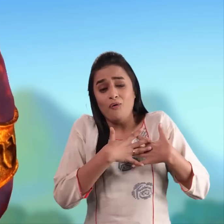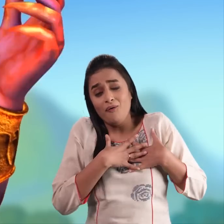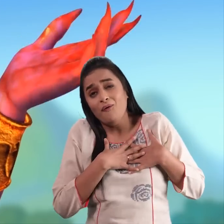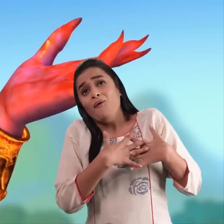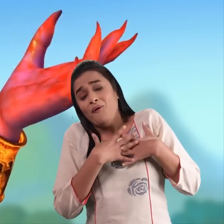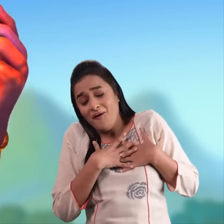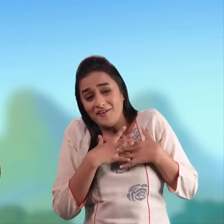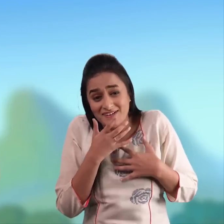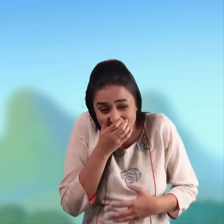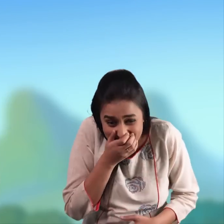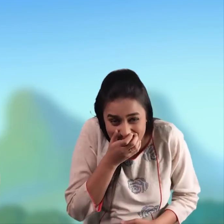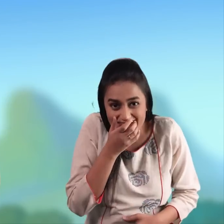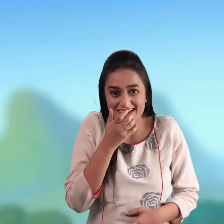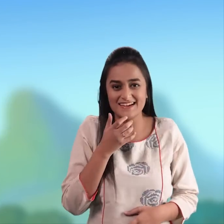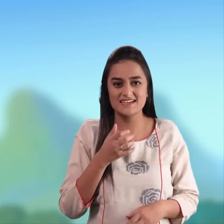मेरा दिल तो धड़क गया।